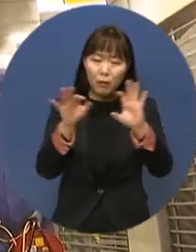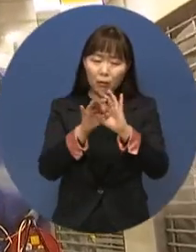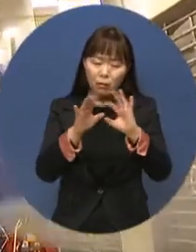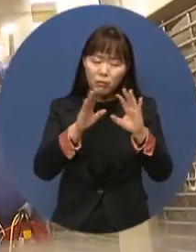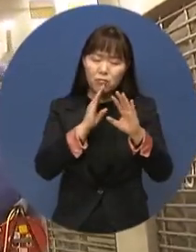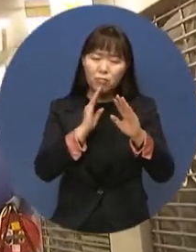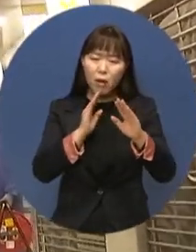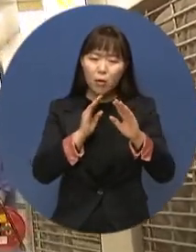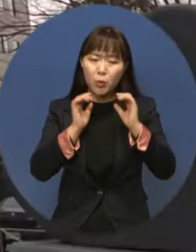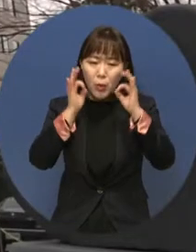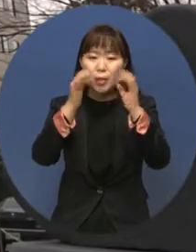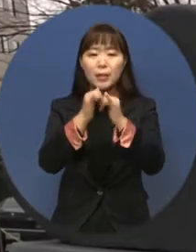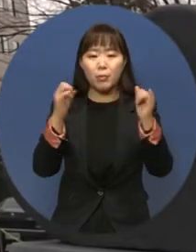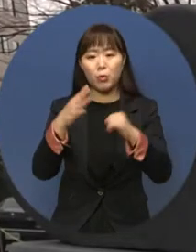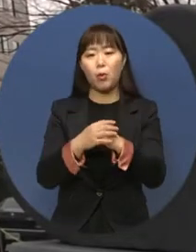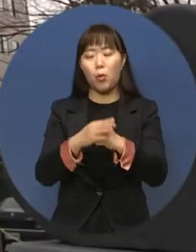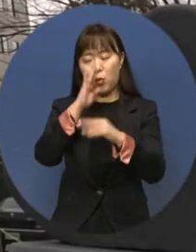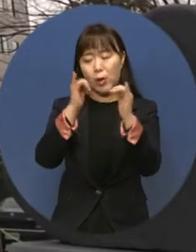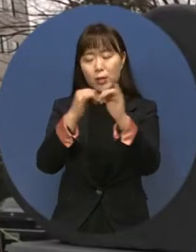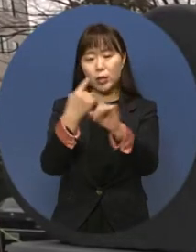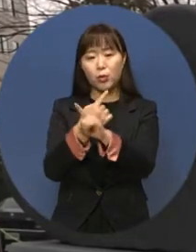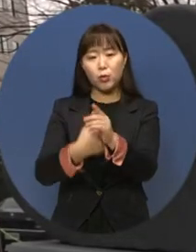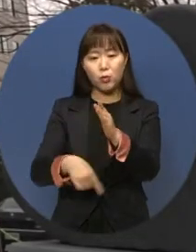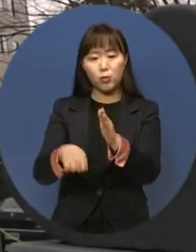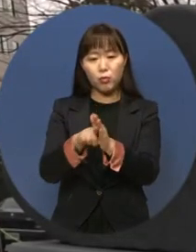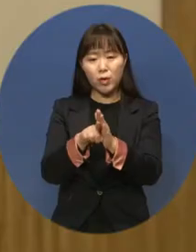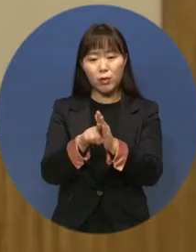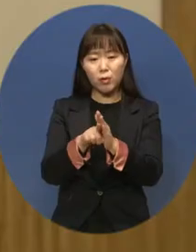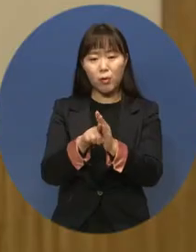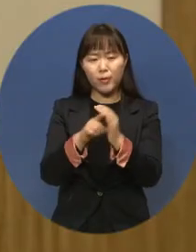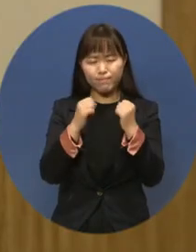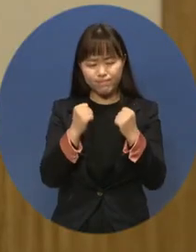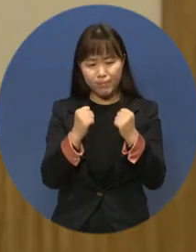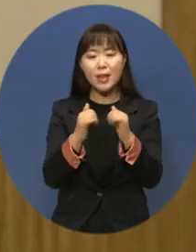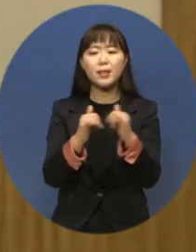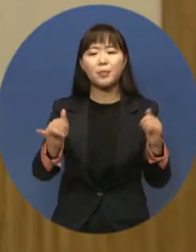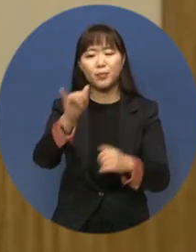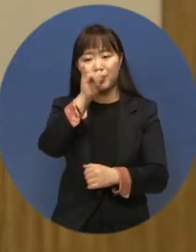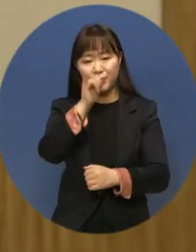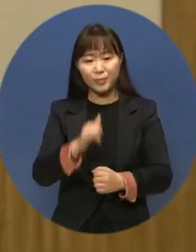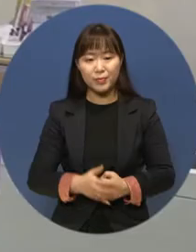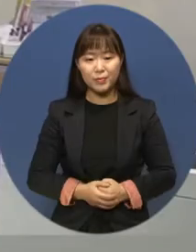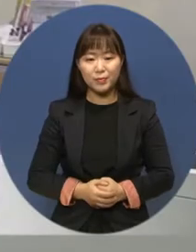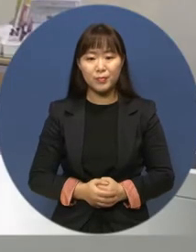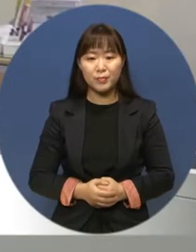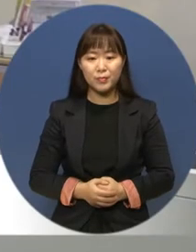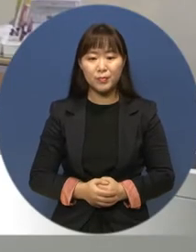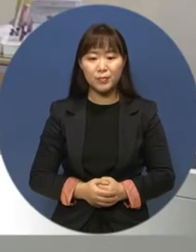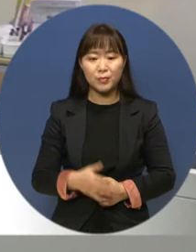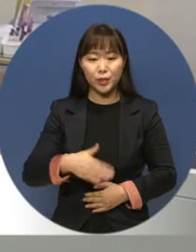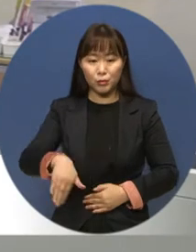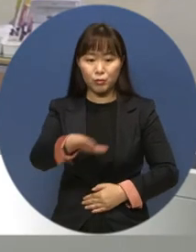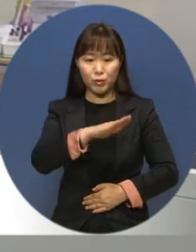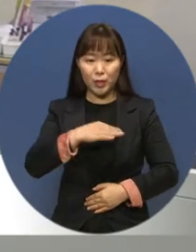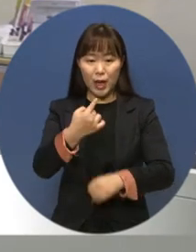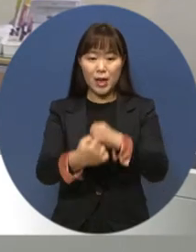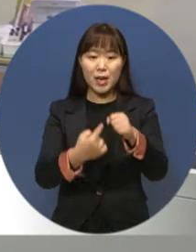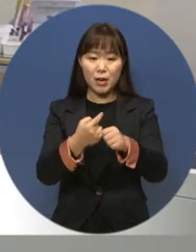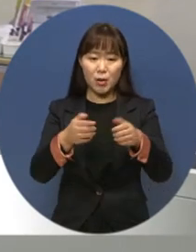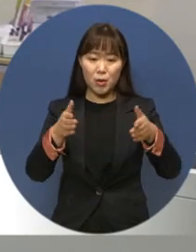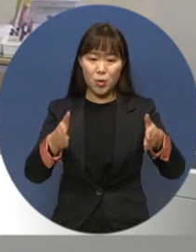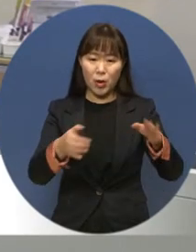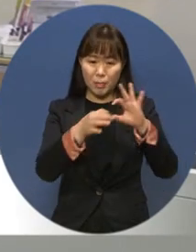노력하는 사람들과 환자 치료를 위해 묵묵히 자리를 지키는 이들도 있습니다. 저희가 1년 동안